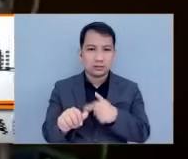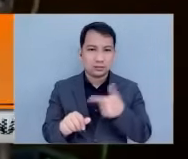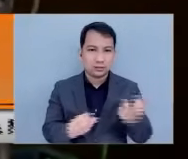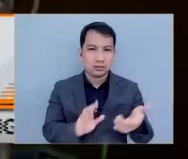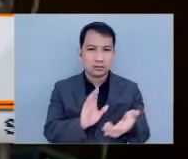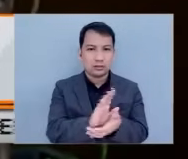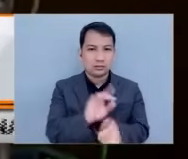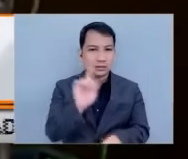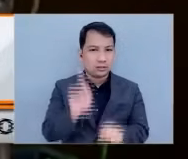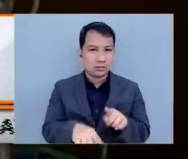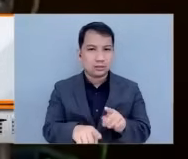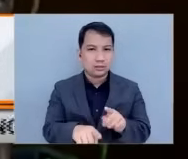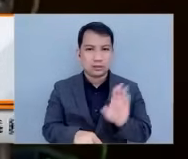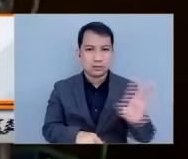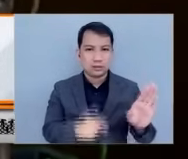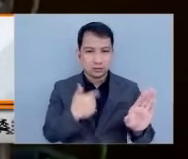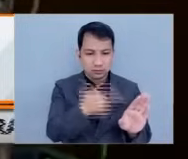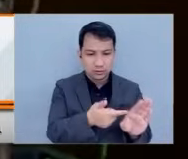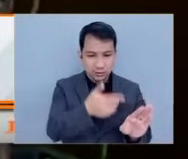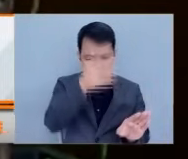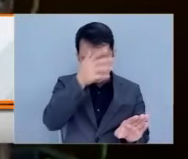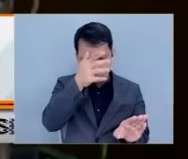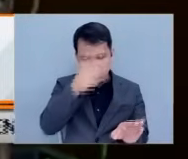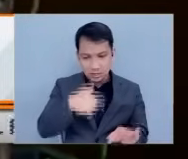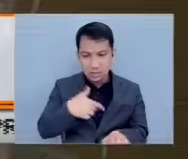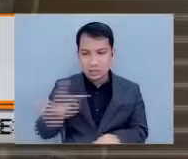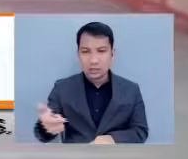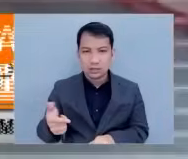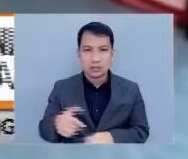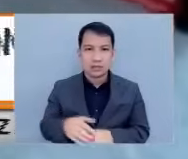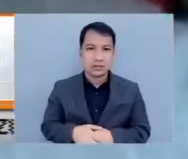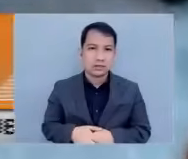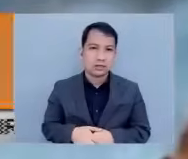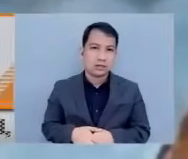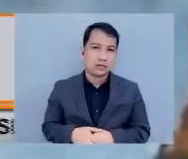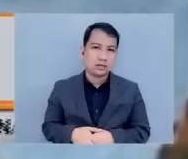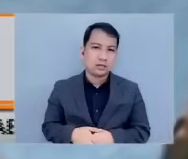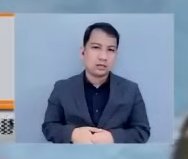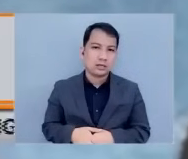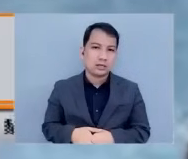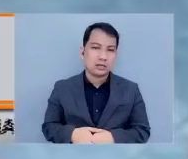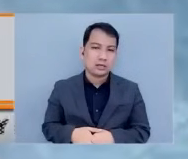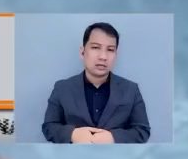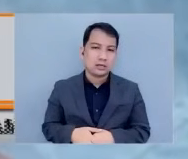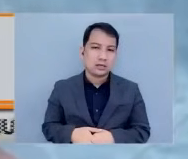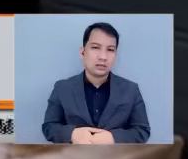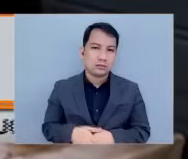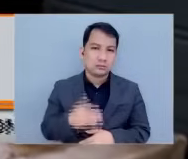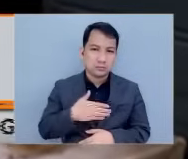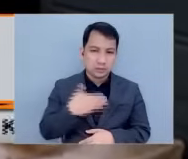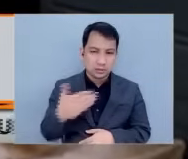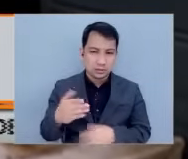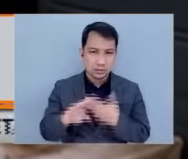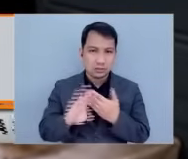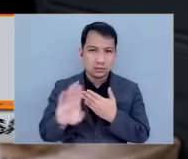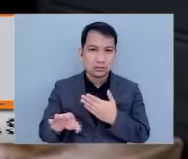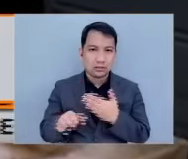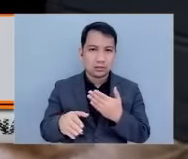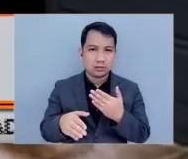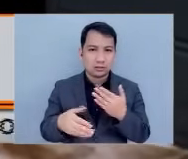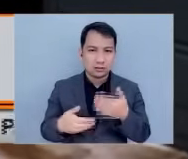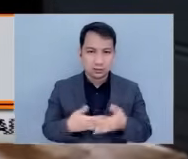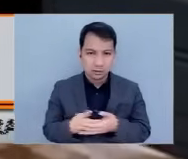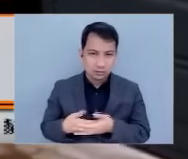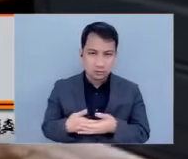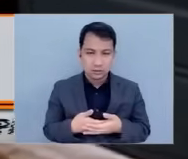sa tatay ko. Ako na mismo maghahanap na mag-a-adopt dyan. Nagkusa rin naman daw babae na ibalik ang sanggol kay Alpha Linggo